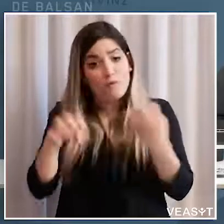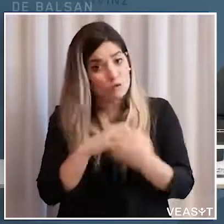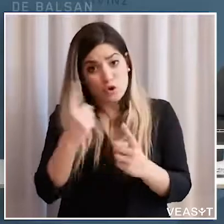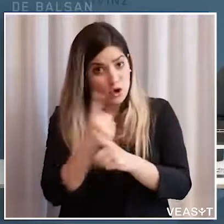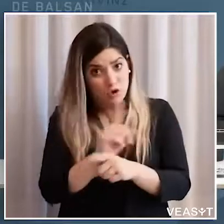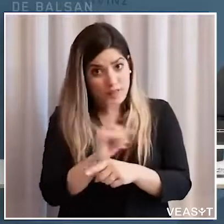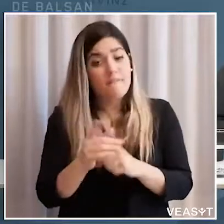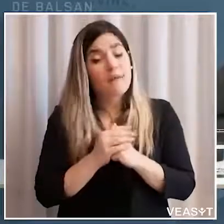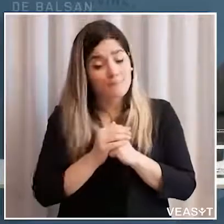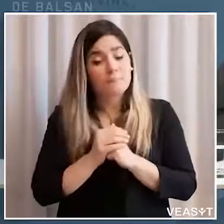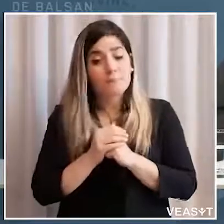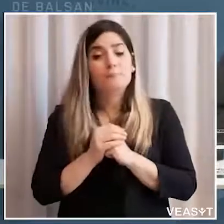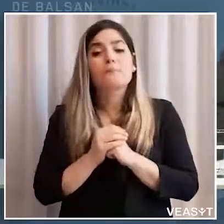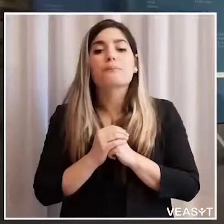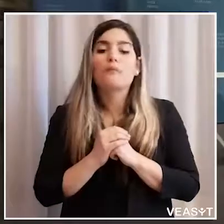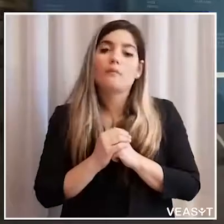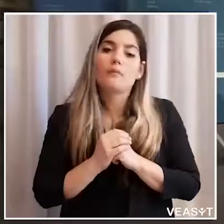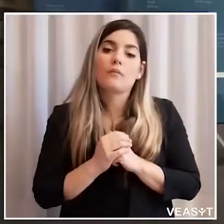fatta con fosse confusione